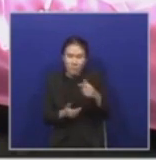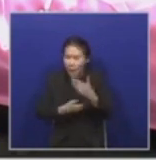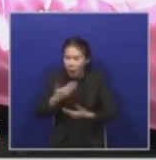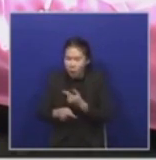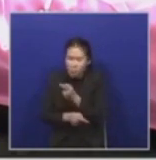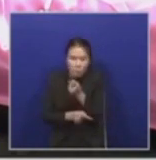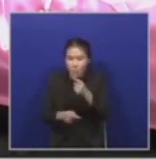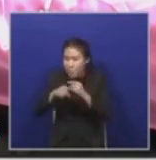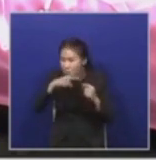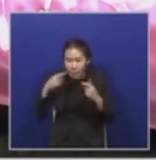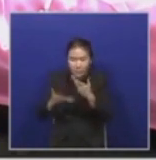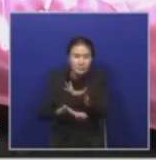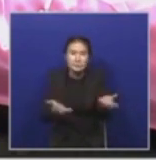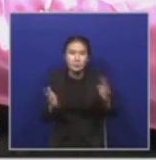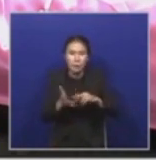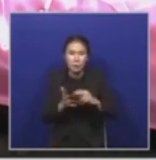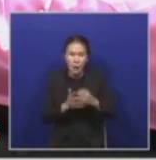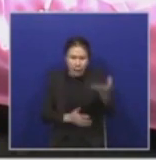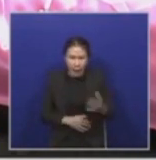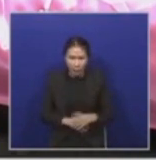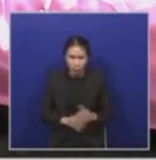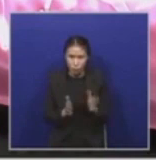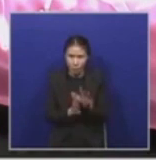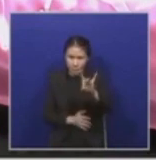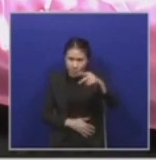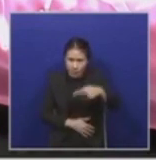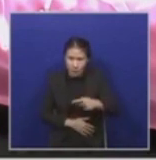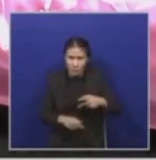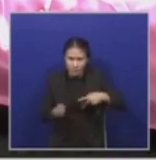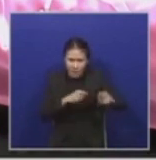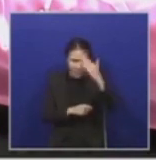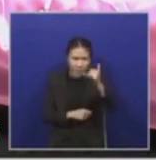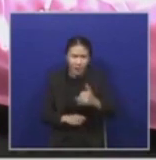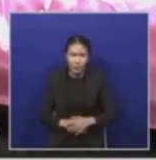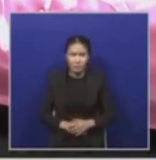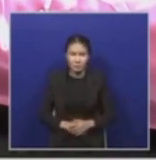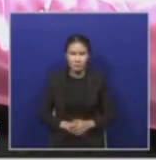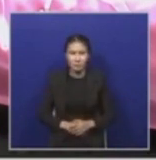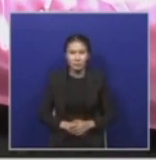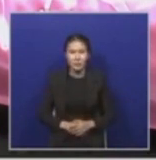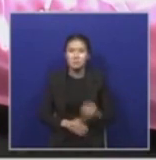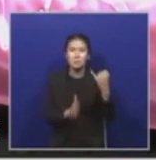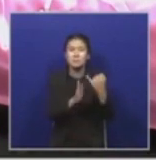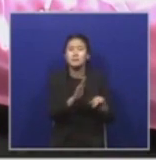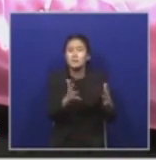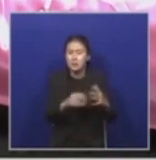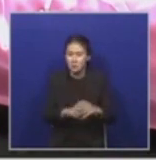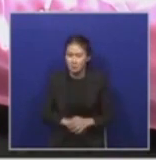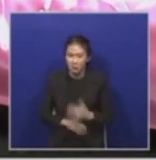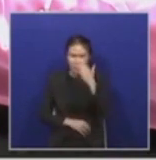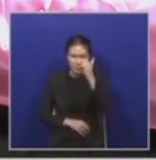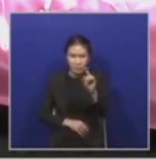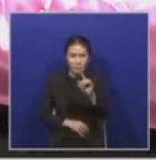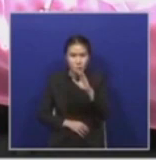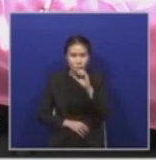ขายลูกชิ้นปิ้งตามตลาดไปกลับมากกว่าเลยท่านประธานครับก็ไปตัดเขาอีกไม่ผิดหรอกครับเพราะเวลาท่านบ